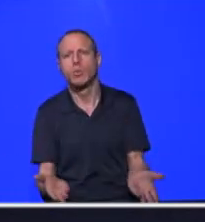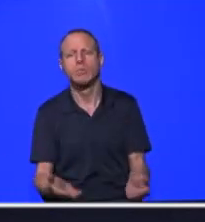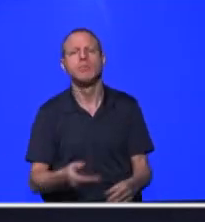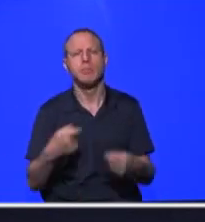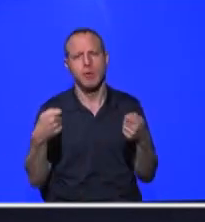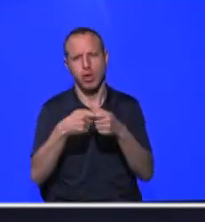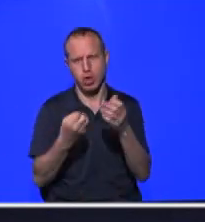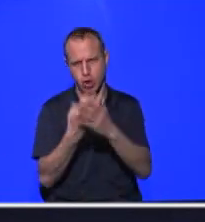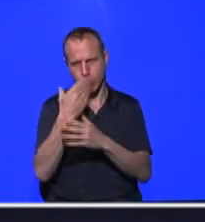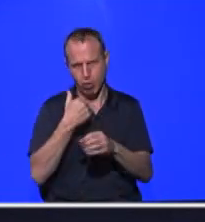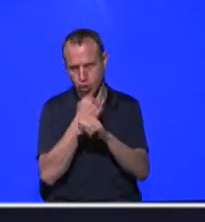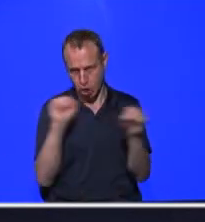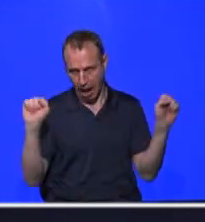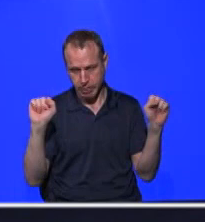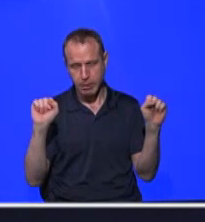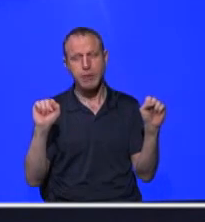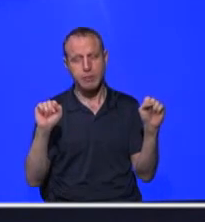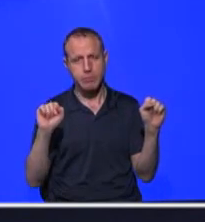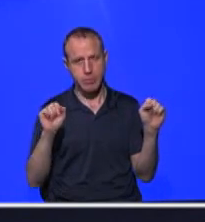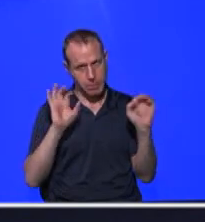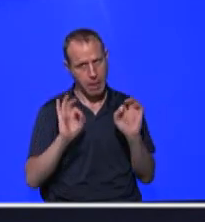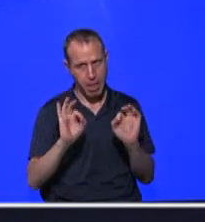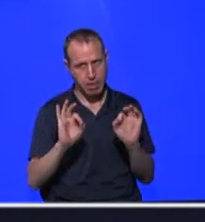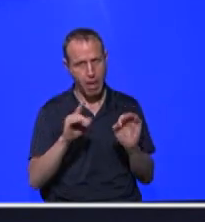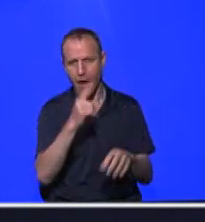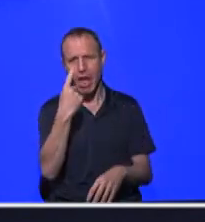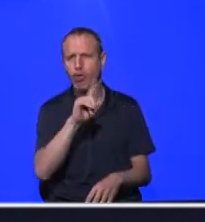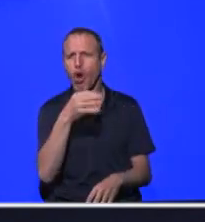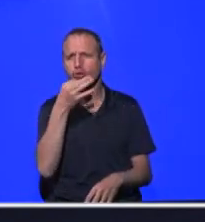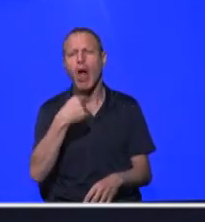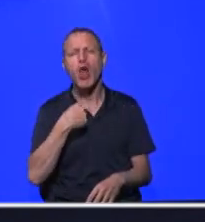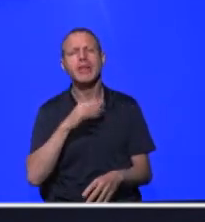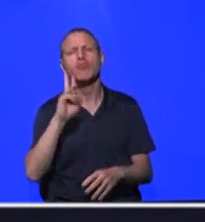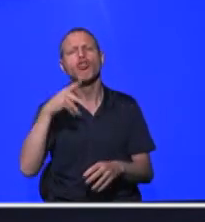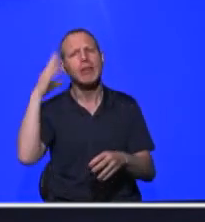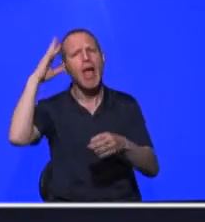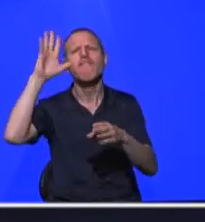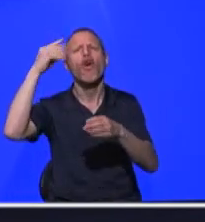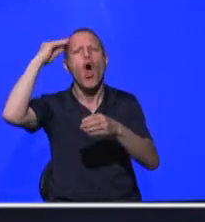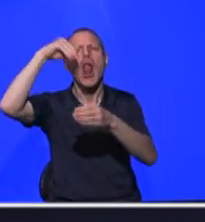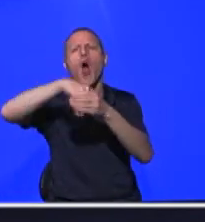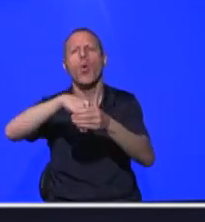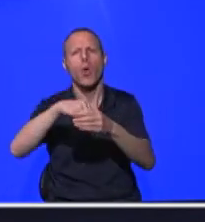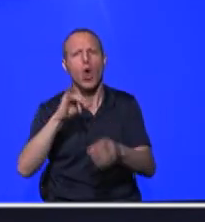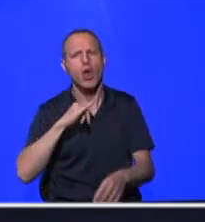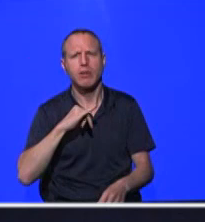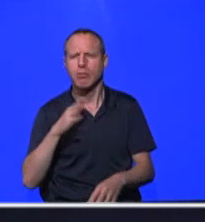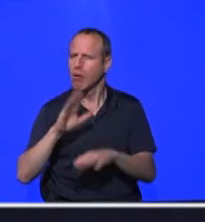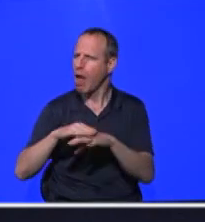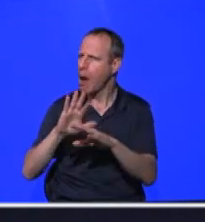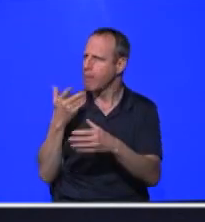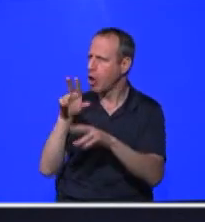בנוגע לשיקום, אני שהשתחררתי, האמת, אף אחד לא שאל אותי אפילו אם יש לי איפה לגור, זה לא עניין אף אחד, זה... על מה ישבת